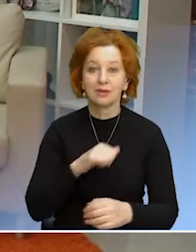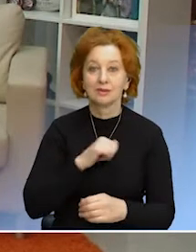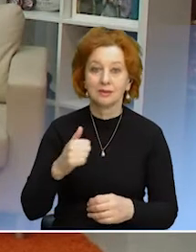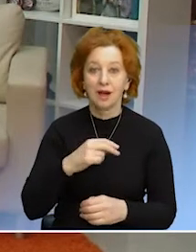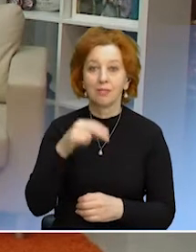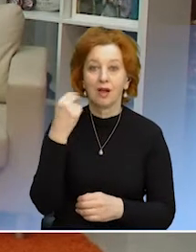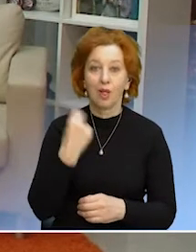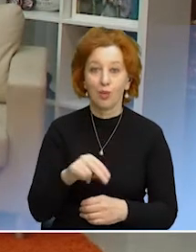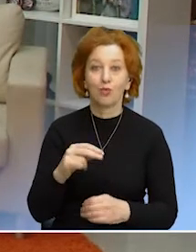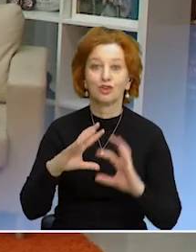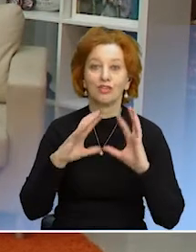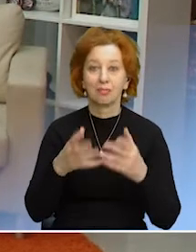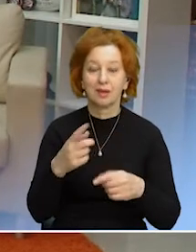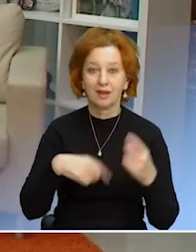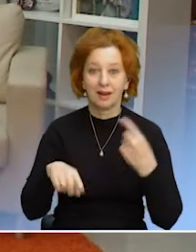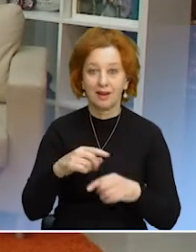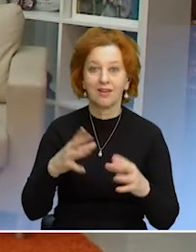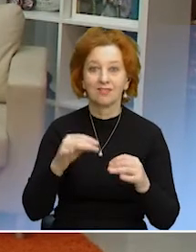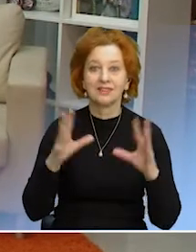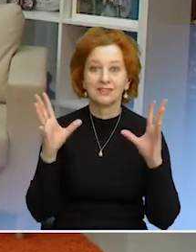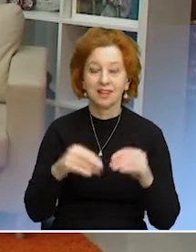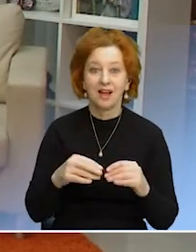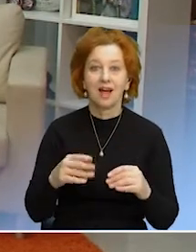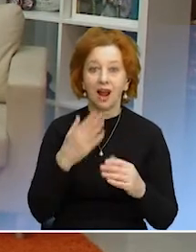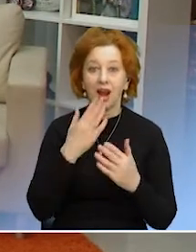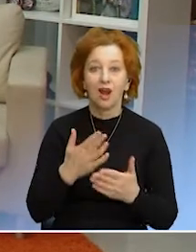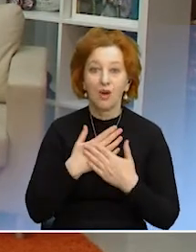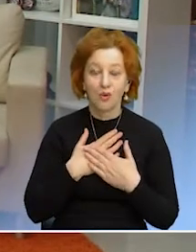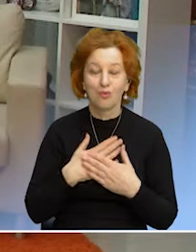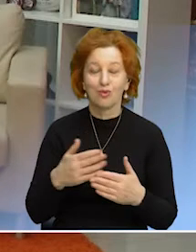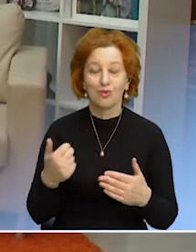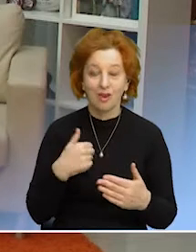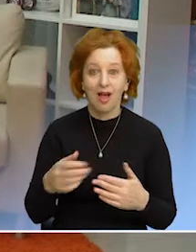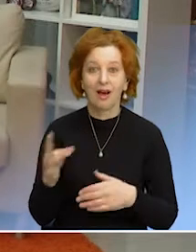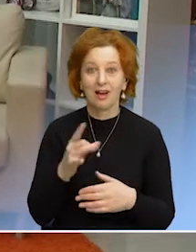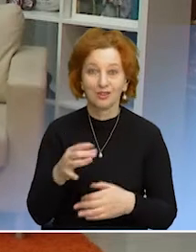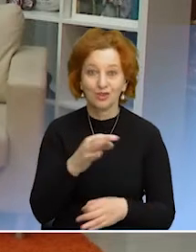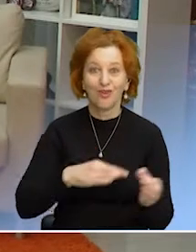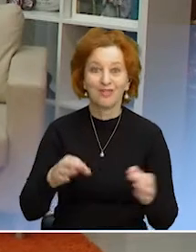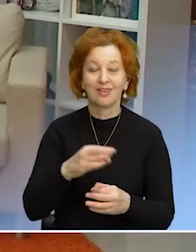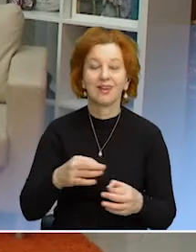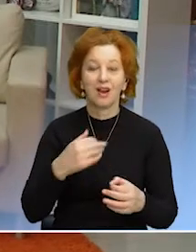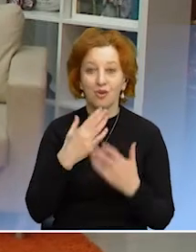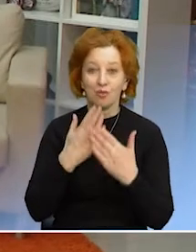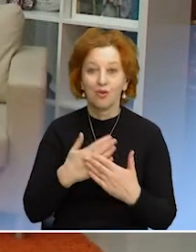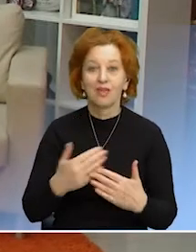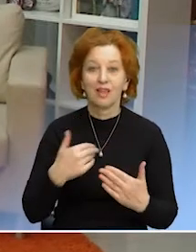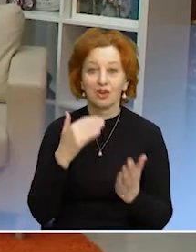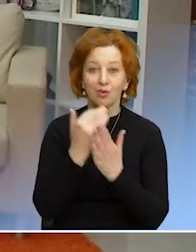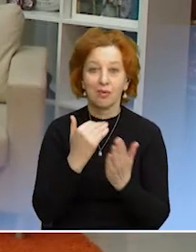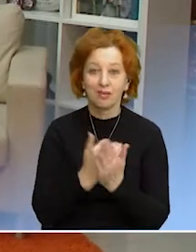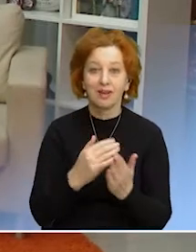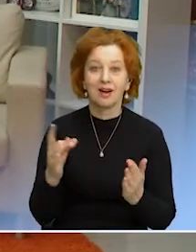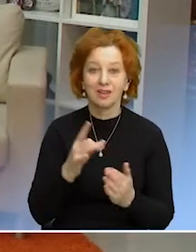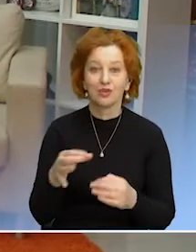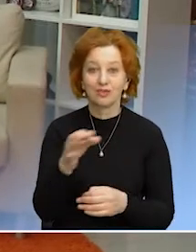что Донской регион – самый лучший регион в мире. Пусть простят меня, ну, все остальные. Ну да, ну люблю я Донской край, люблю вас, дорогие